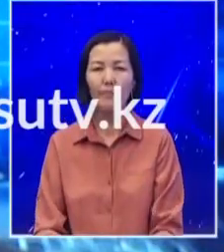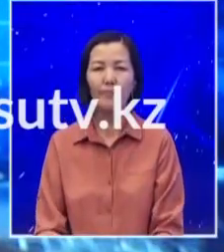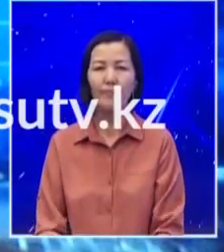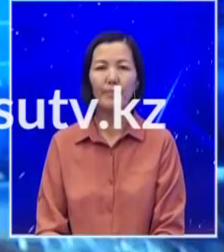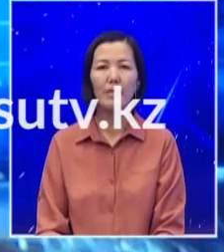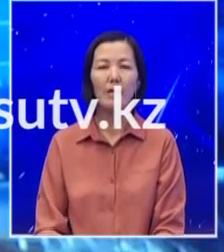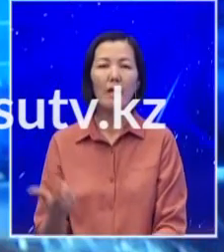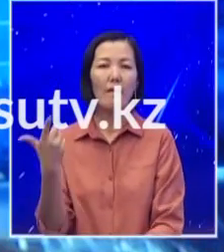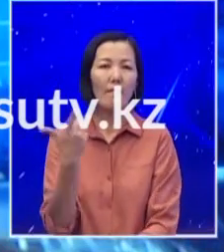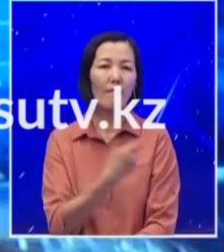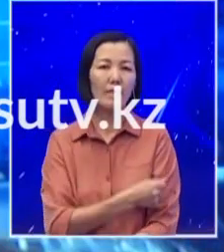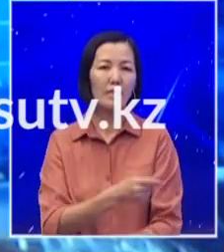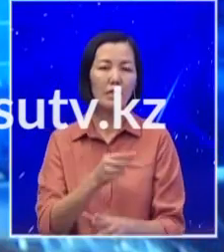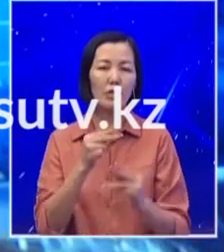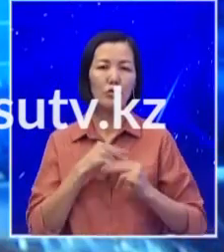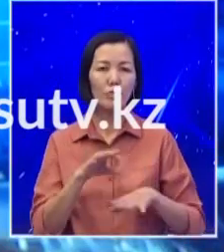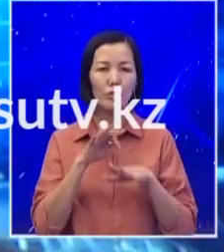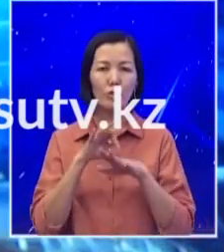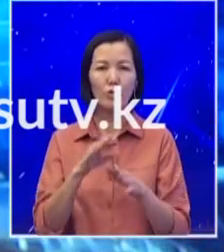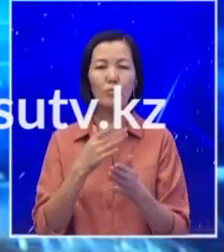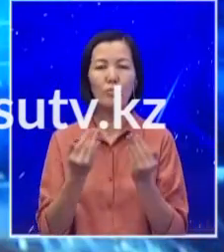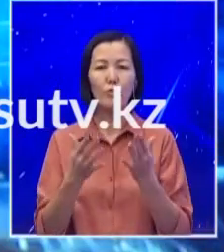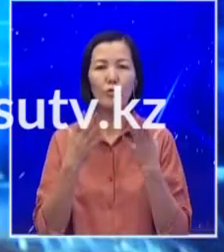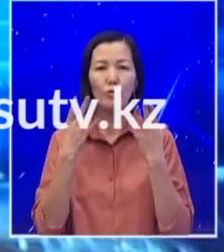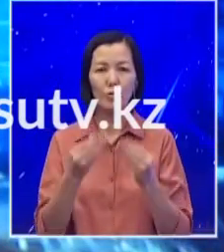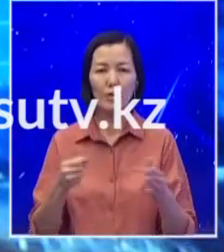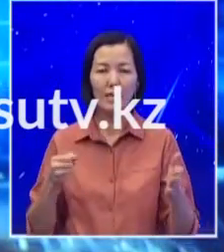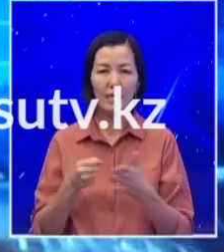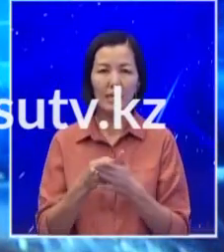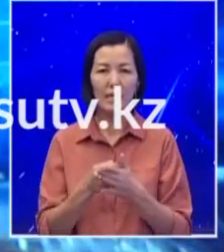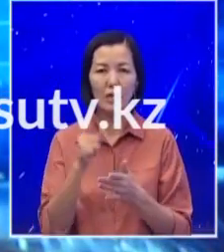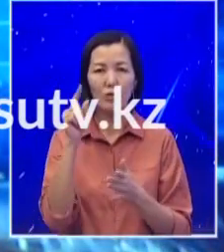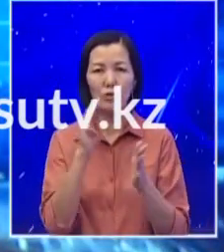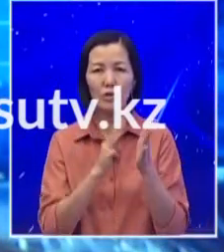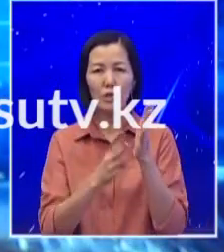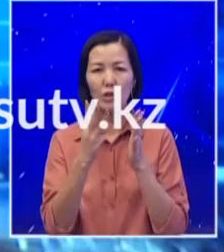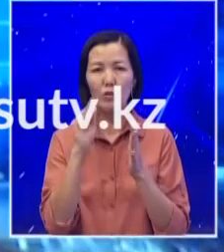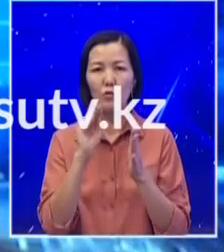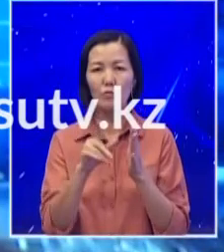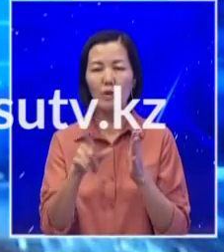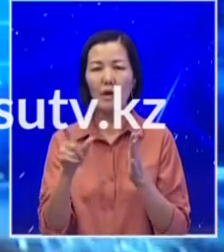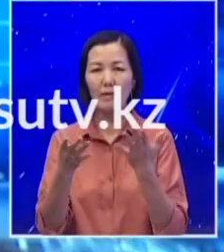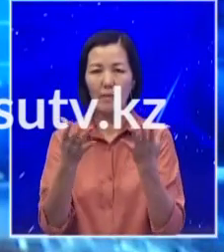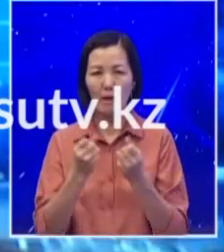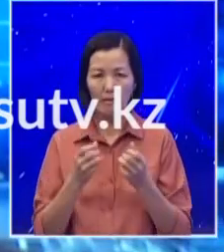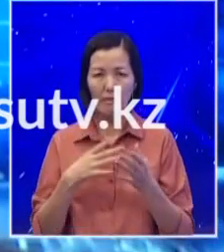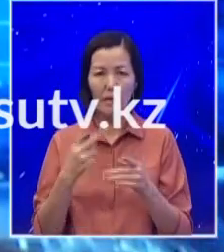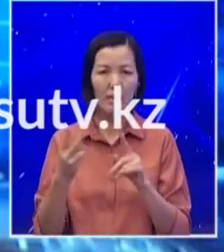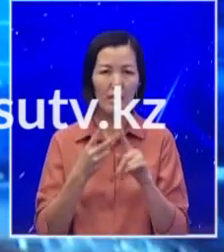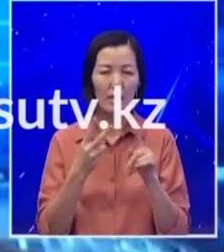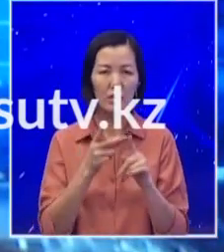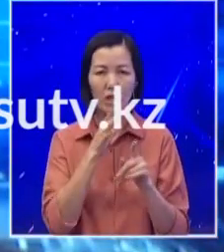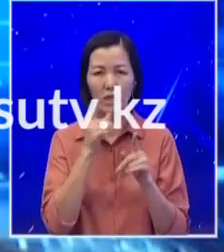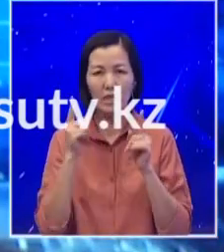Облыста вакцинациялау жұмысы қарқынды. Бүгінге дейін екпенің бірінші компонентін 183 мыңнан аса жетісулық алды, ал екінші